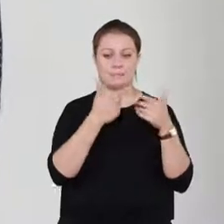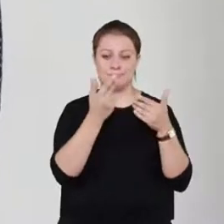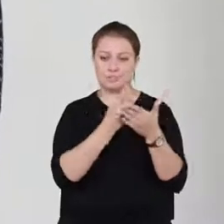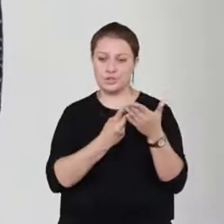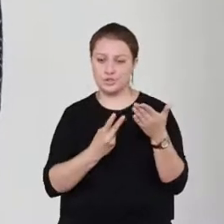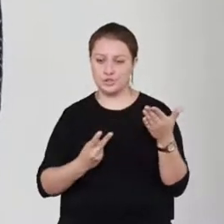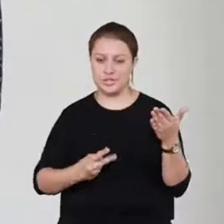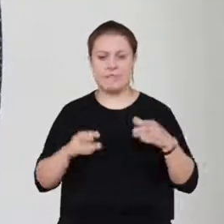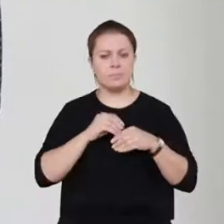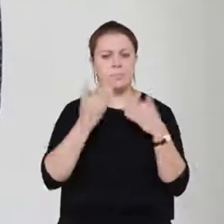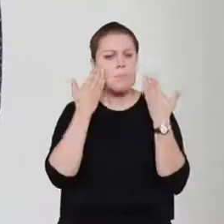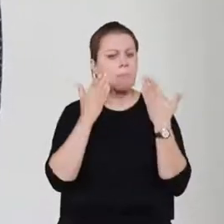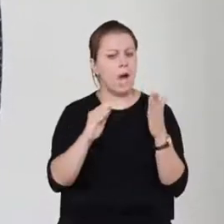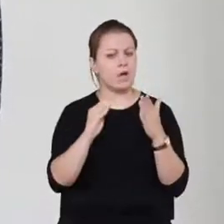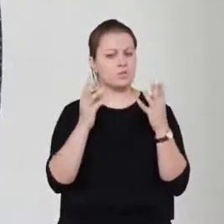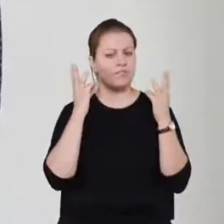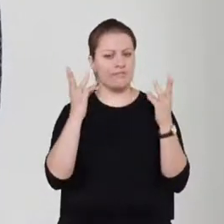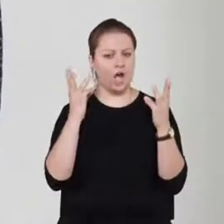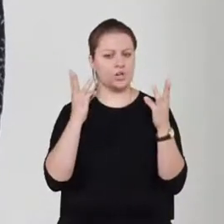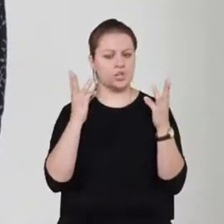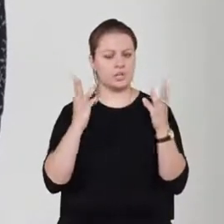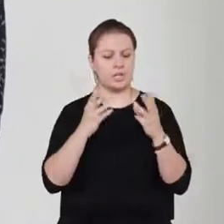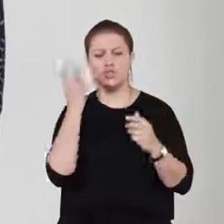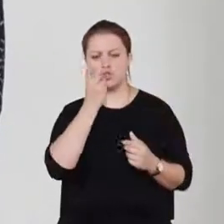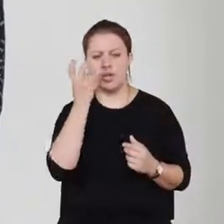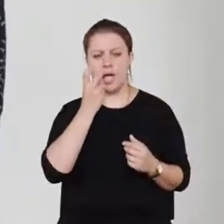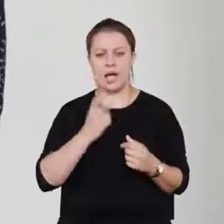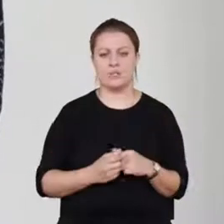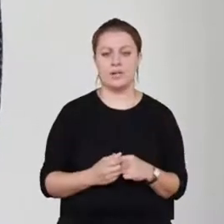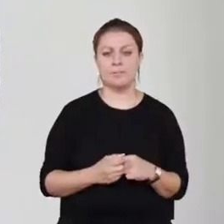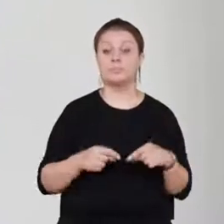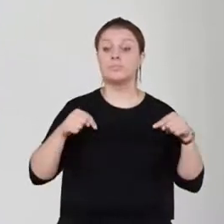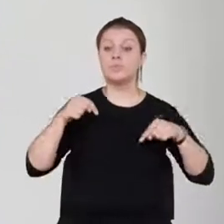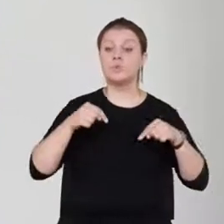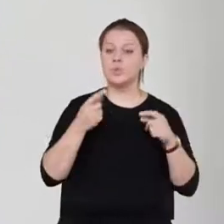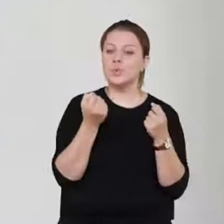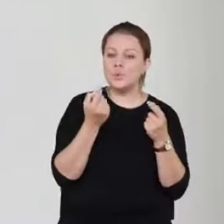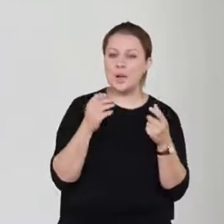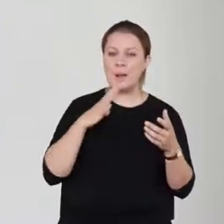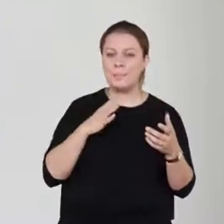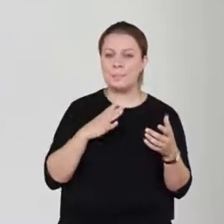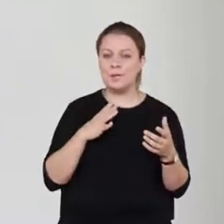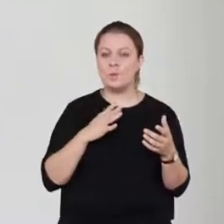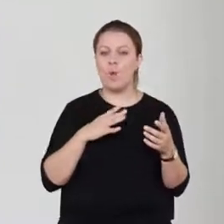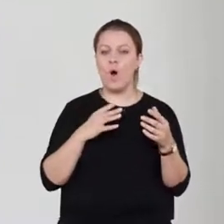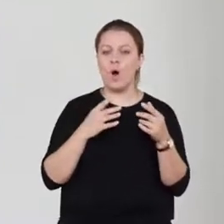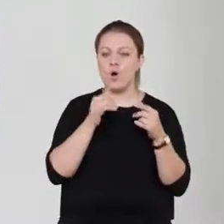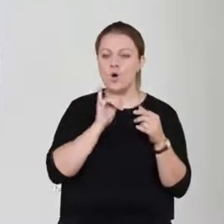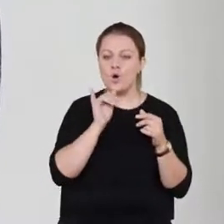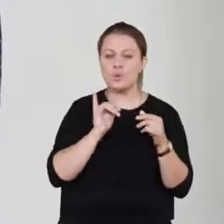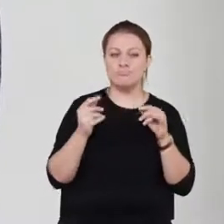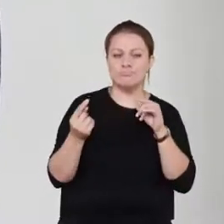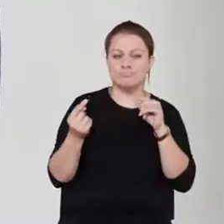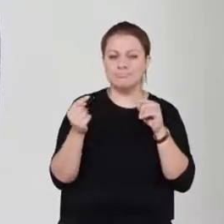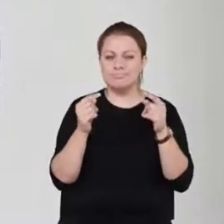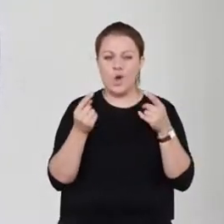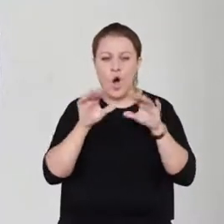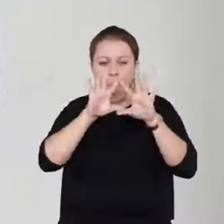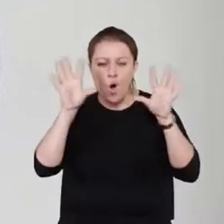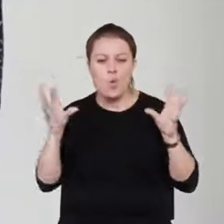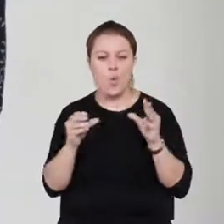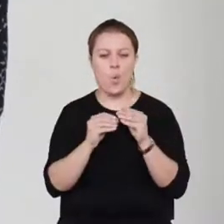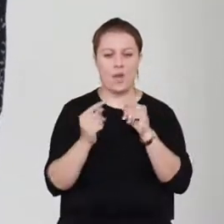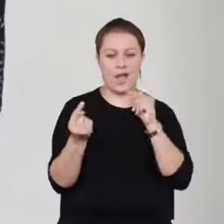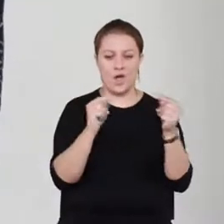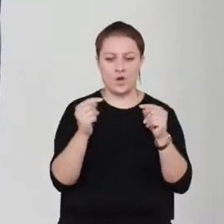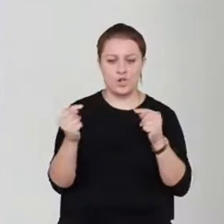rozmawiamy. Też no tutaj udało nam się naszkicować tak naprawdę jakiś taki wstęp